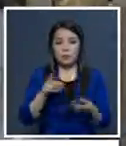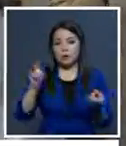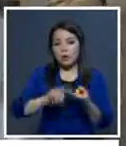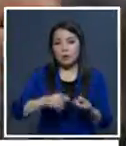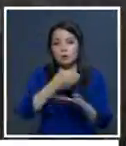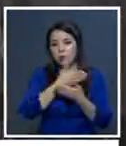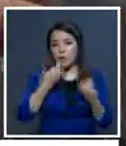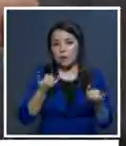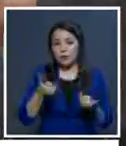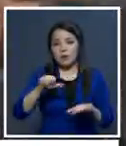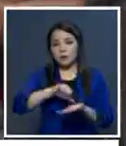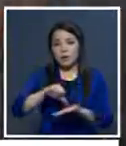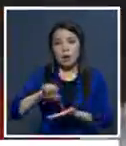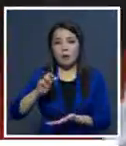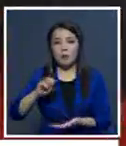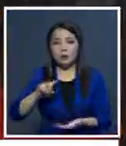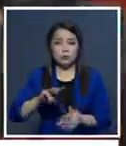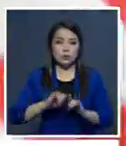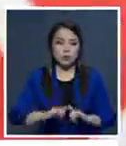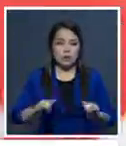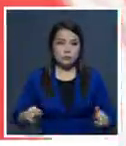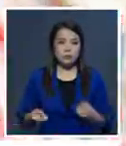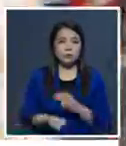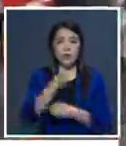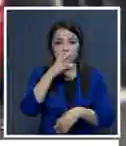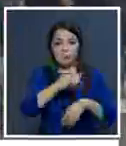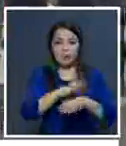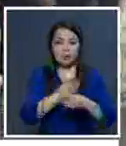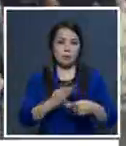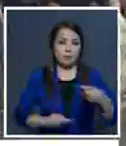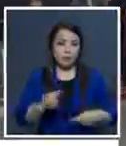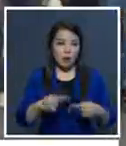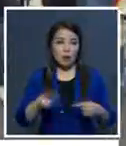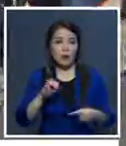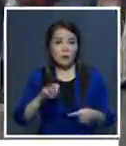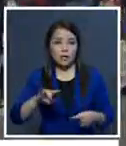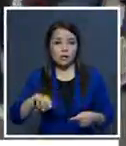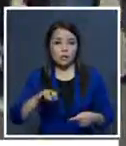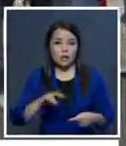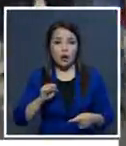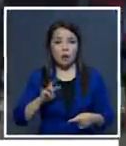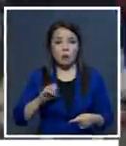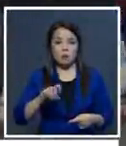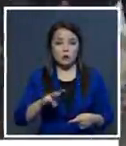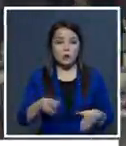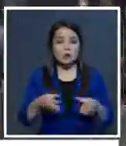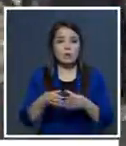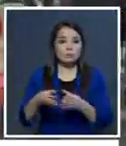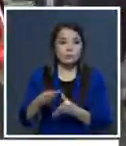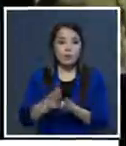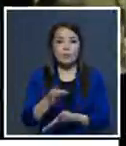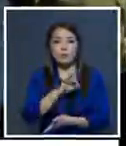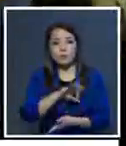емес. Бұл мәселе Amazon-ның кеңеюінен туындаған. Қазір Ломбардия өңіріндегі Amazon компаниясының 4